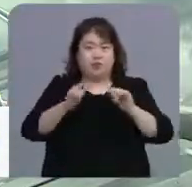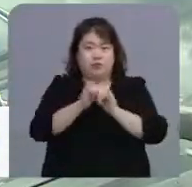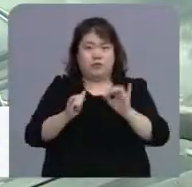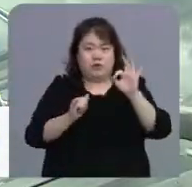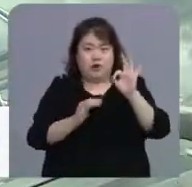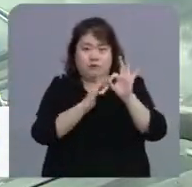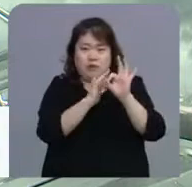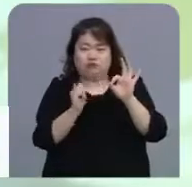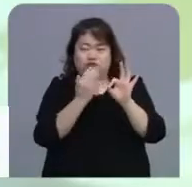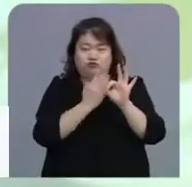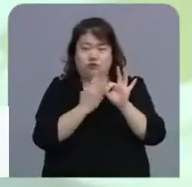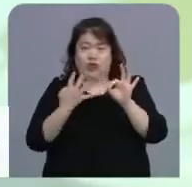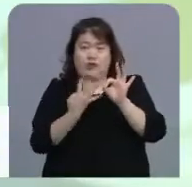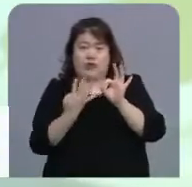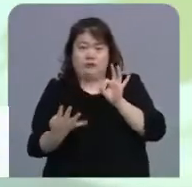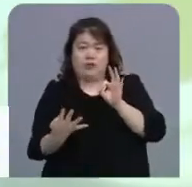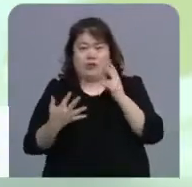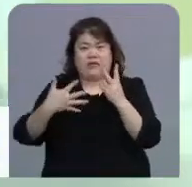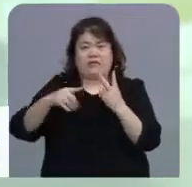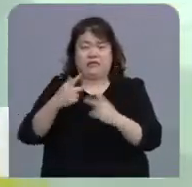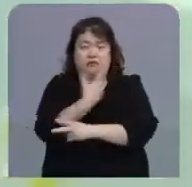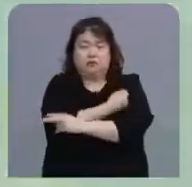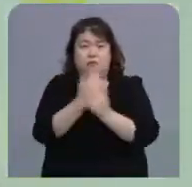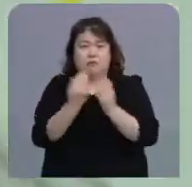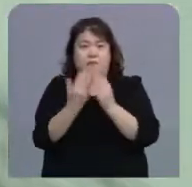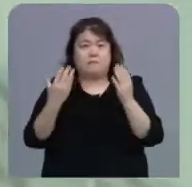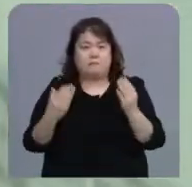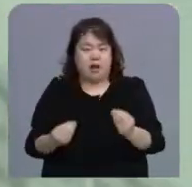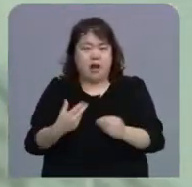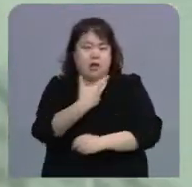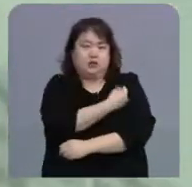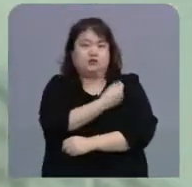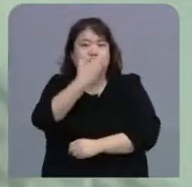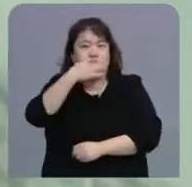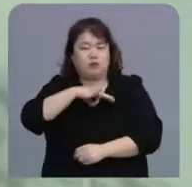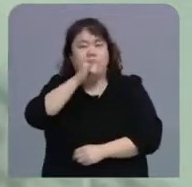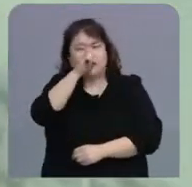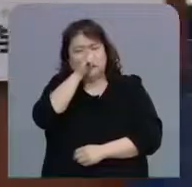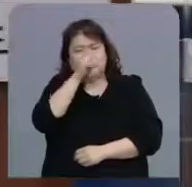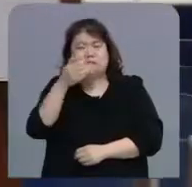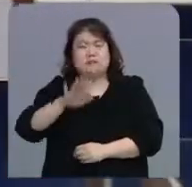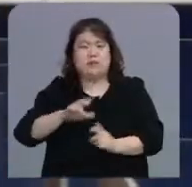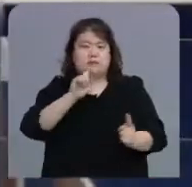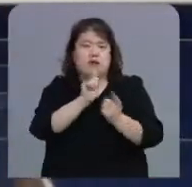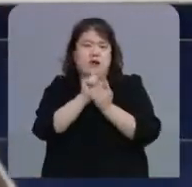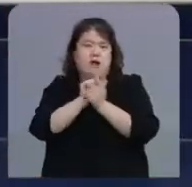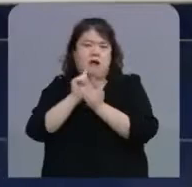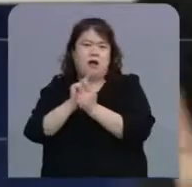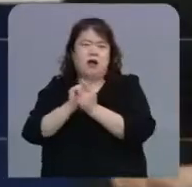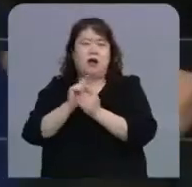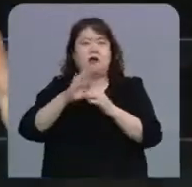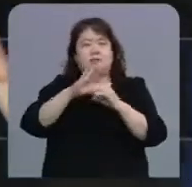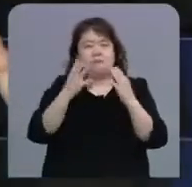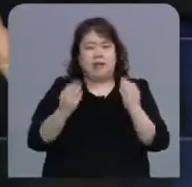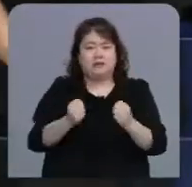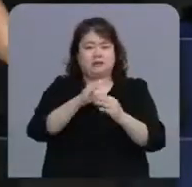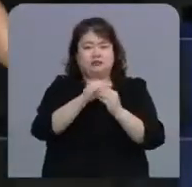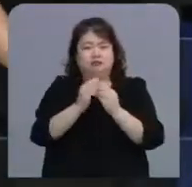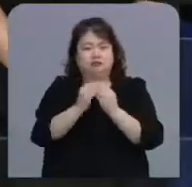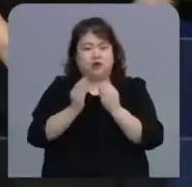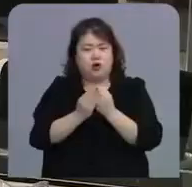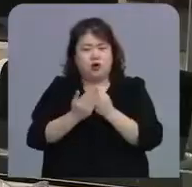중 4명이 2차 접종을 완료하는 등 백신 효과가 나타난다면서도 만남이 잦아지는 추석 연휴 전후로